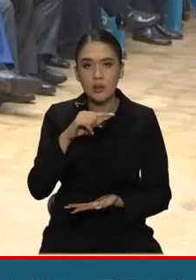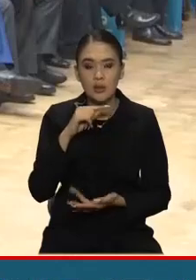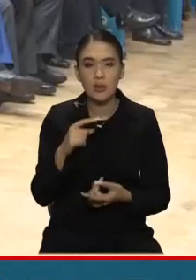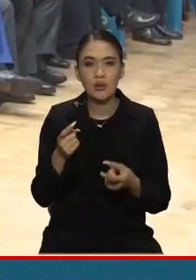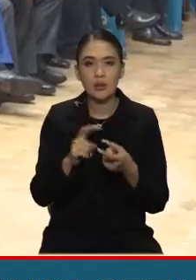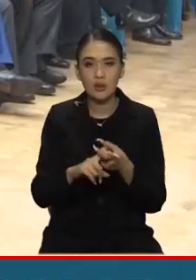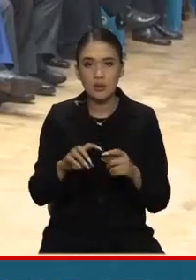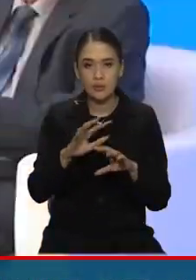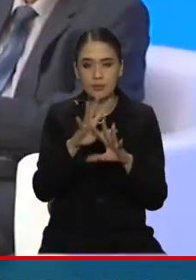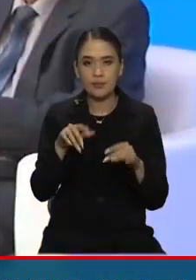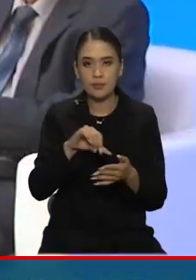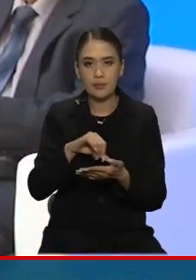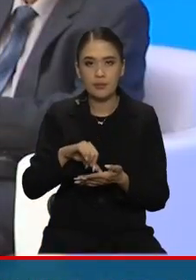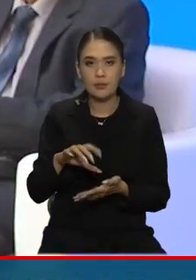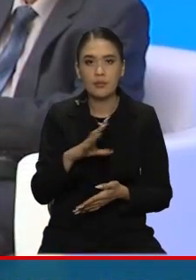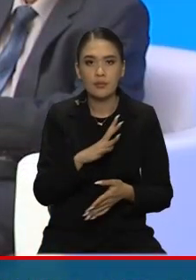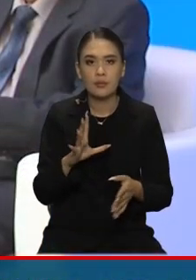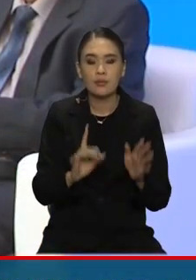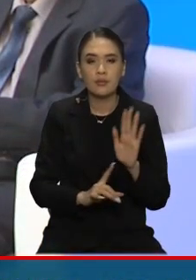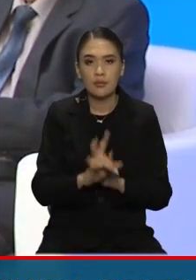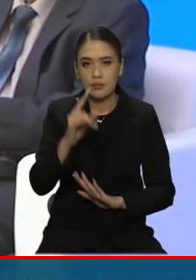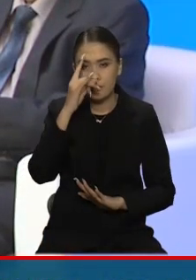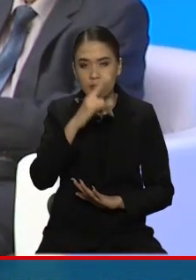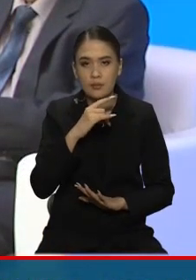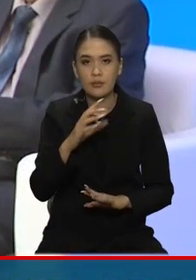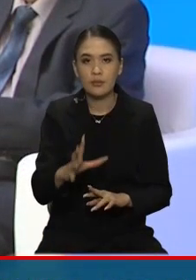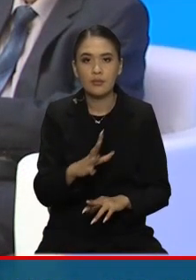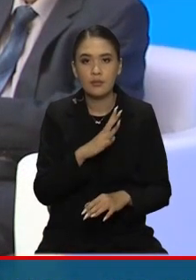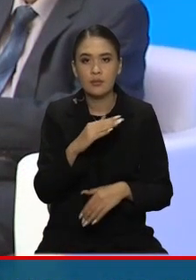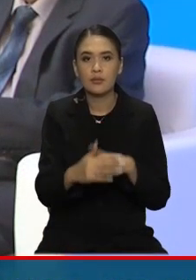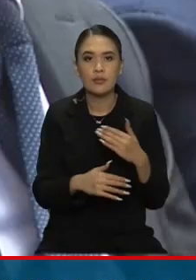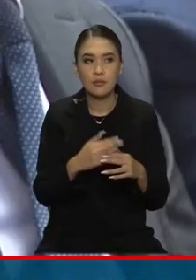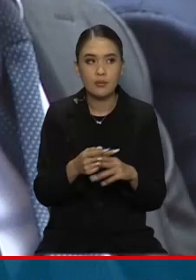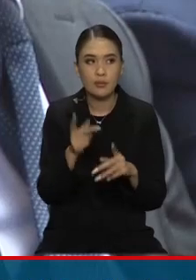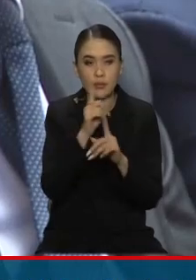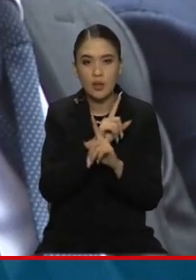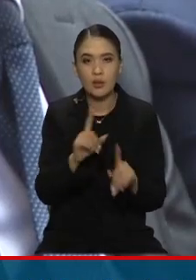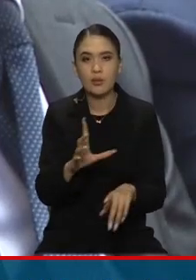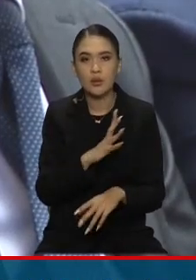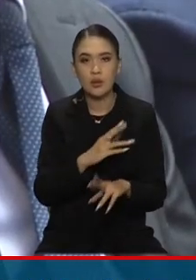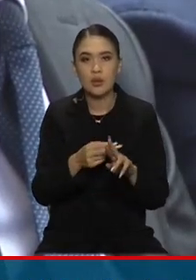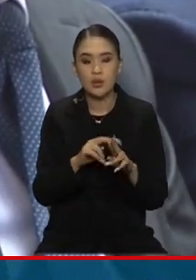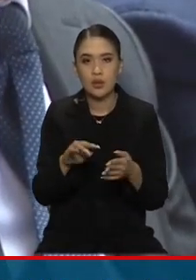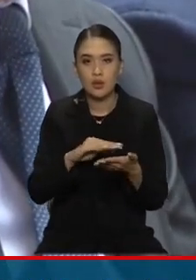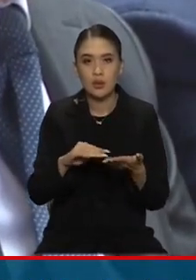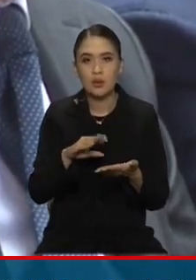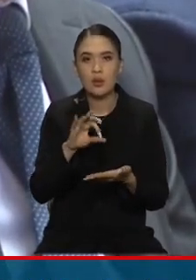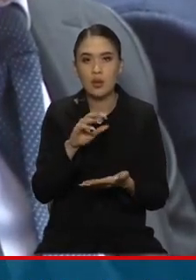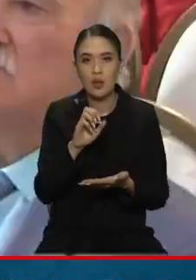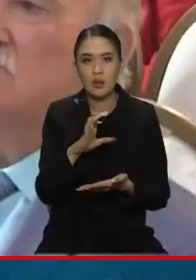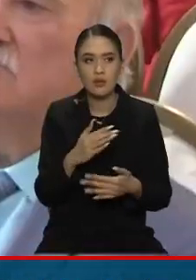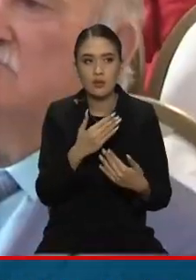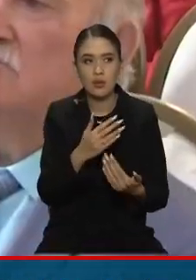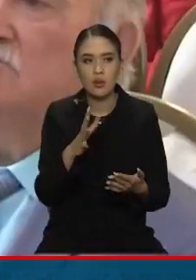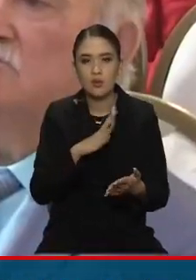қауым өкілдері қатысты. Басқосуда қазақ детектив жанрының дамуы мен ерекшелігі, жазушы Кемел Тоқаевтың өмірі мен шығармашылығы